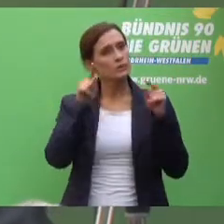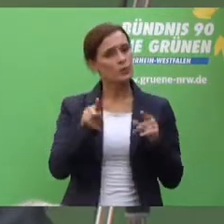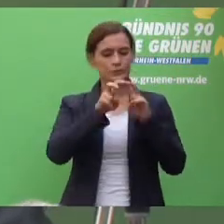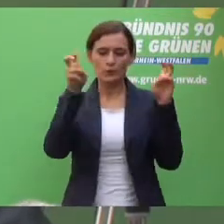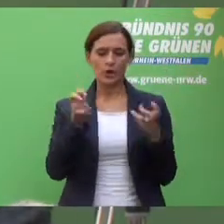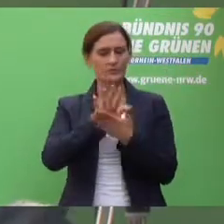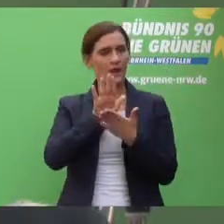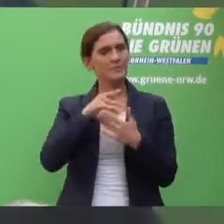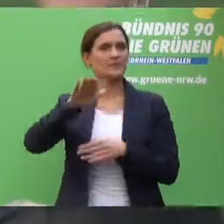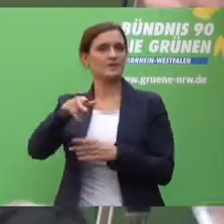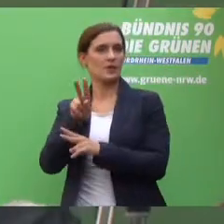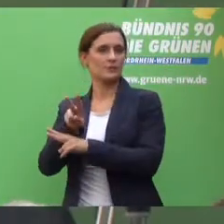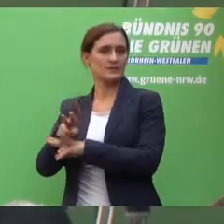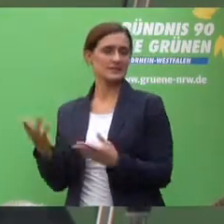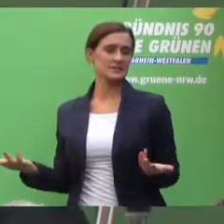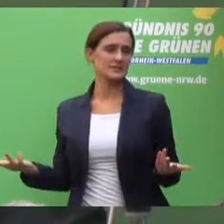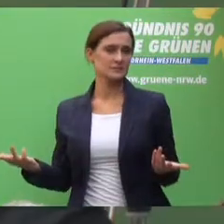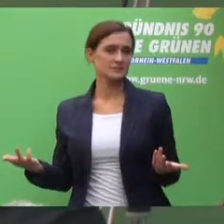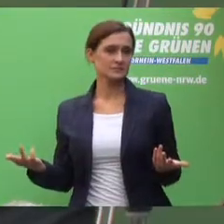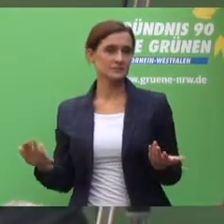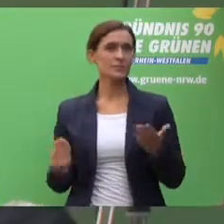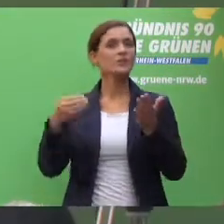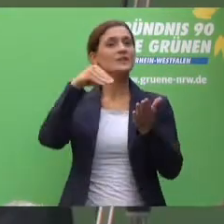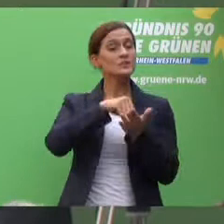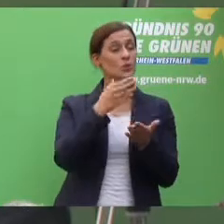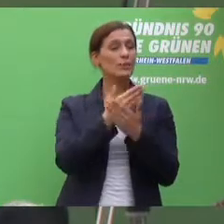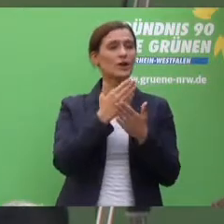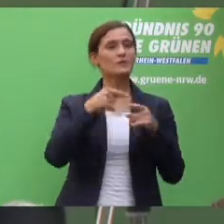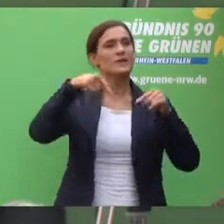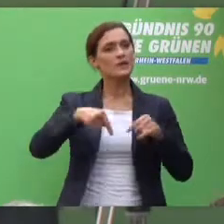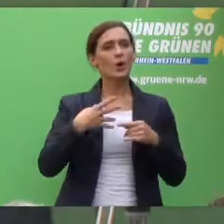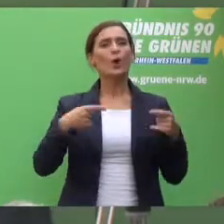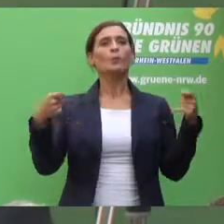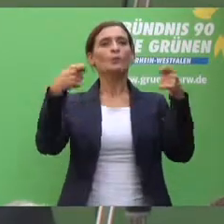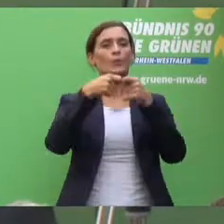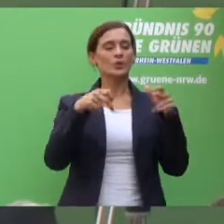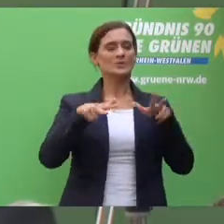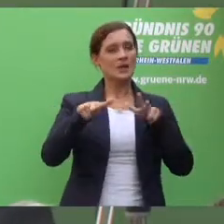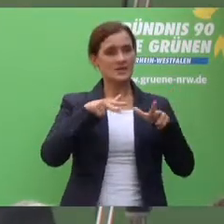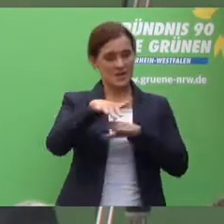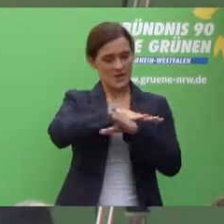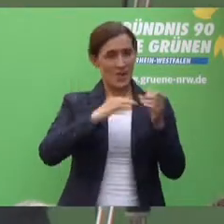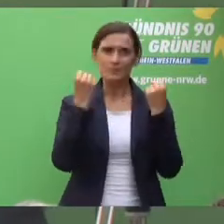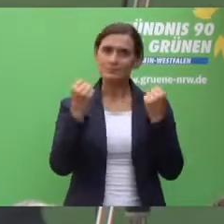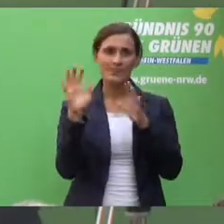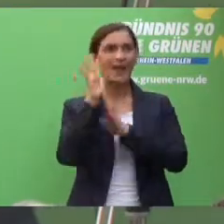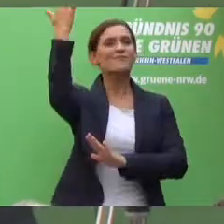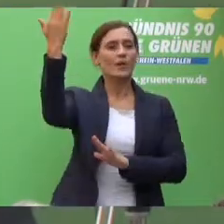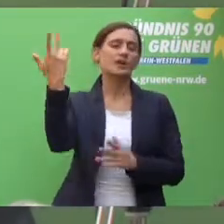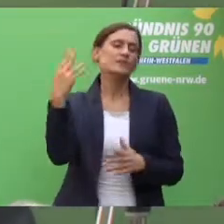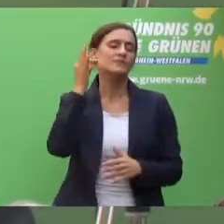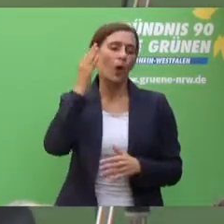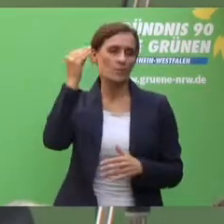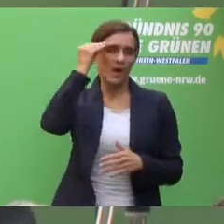wir ebenfalls Mitglied der erfolgreichsten Bundesregierung seit der Wiedervereinigung. So nennt ja Frau Merkel ihr